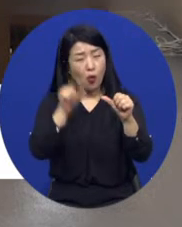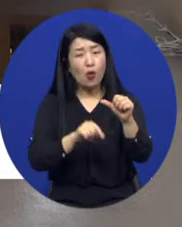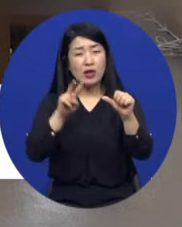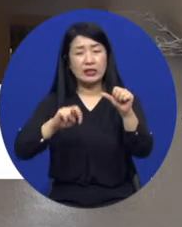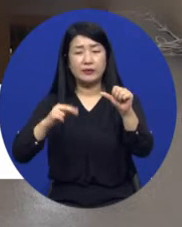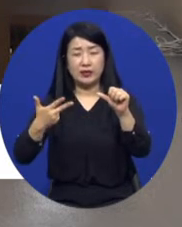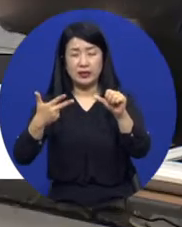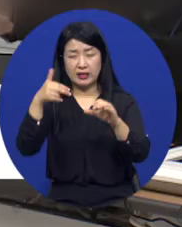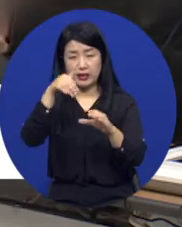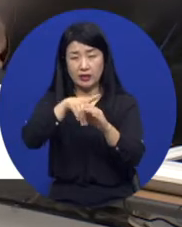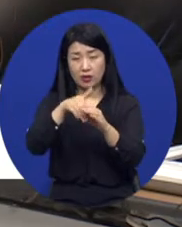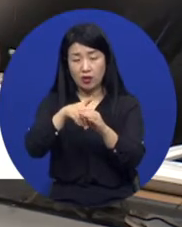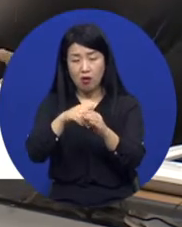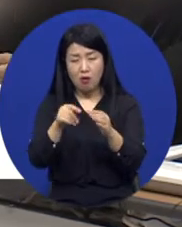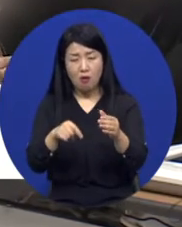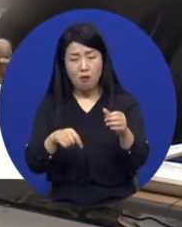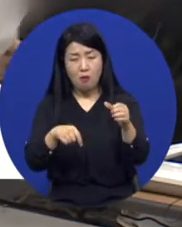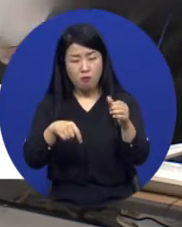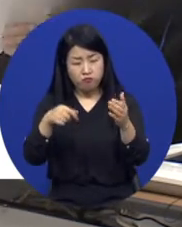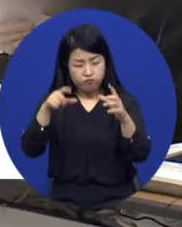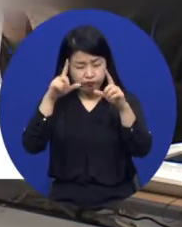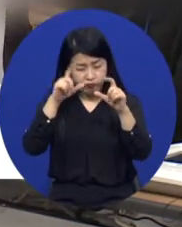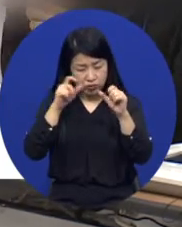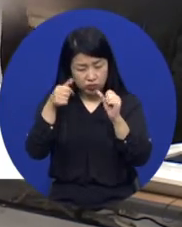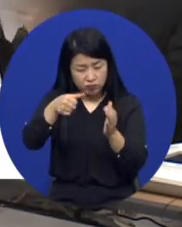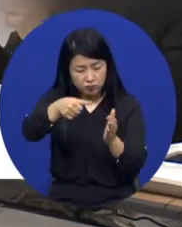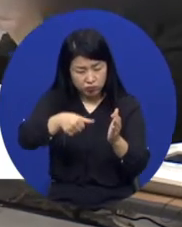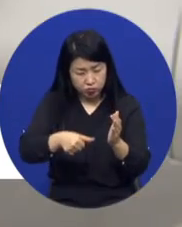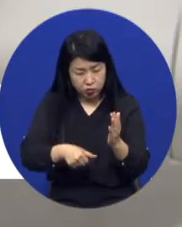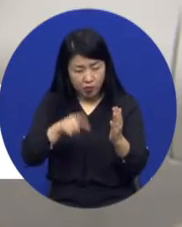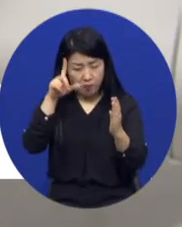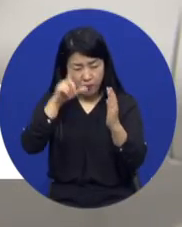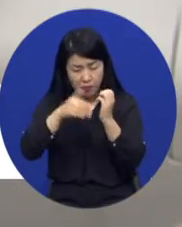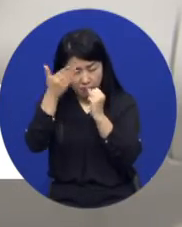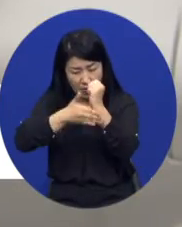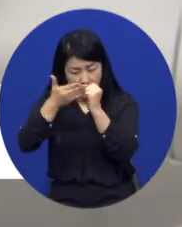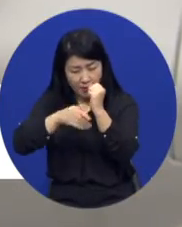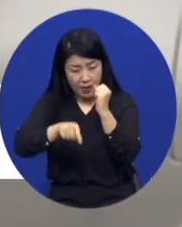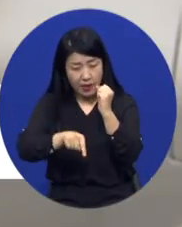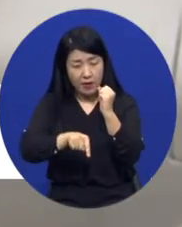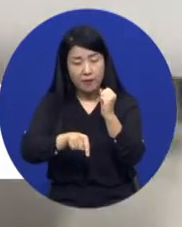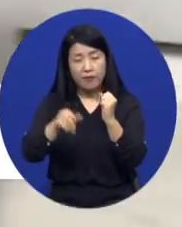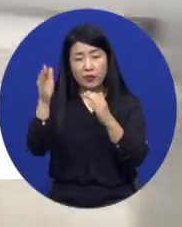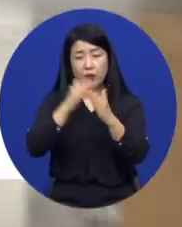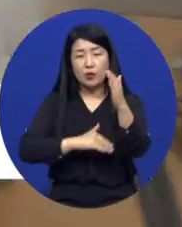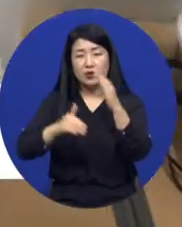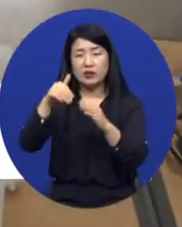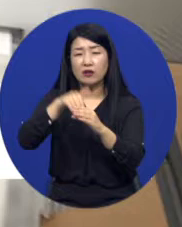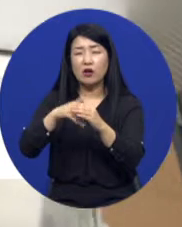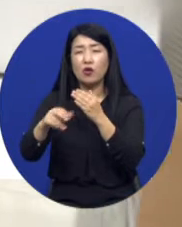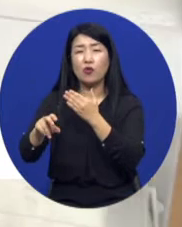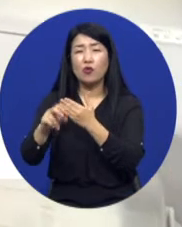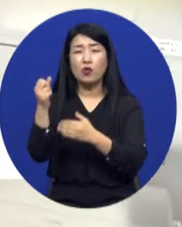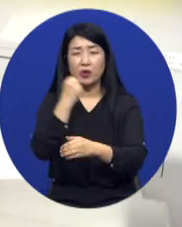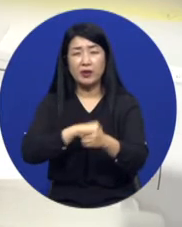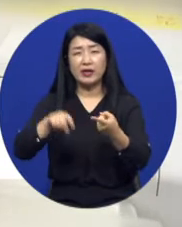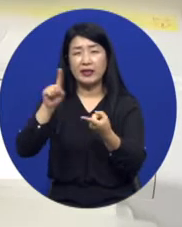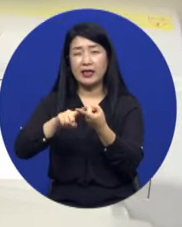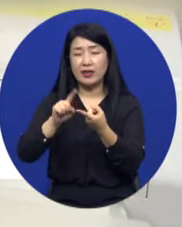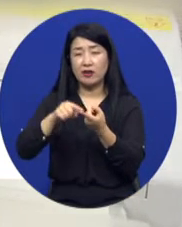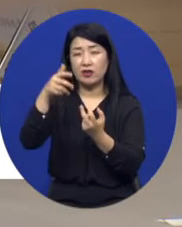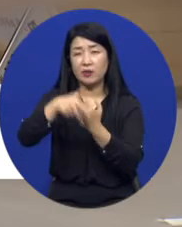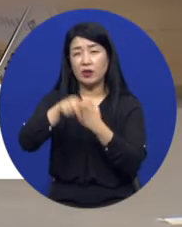기표소에서 투표용지 5매에 기표한 뒤 사진을 촬영한 A씨를 공직선거법 위반 혐의로